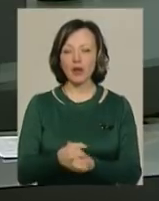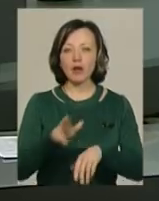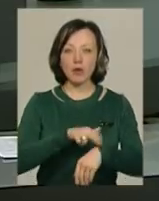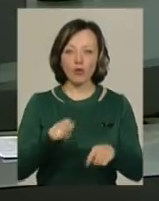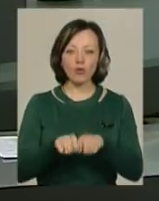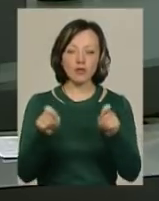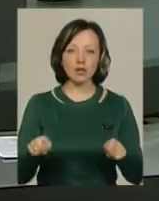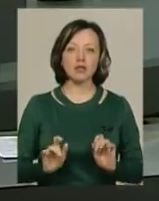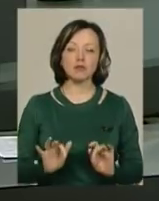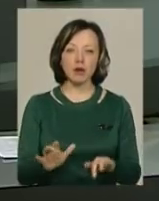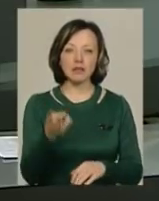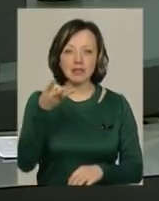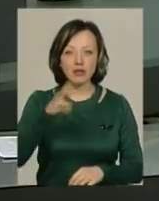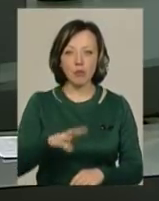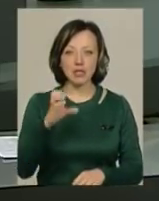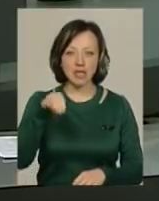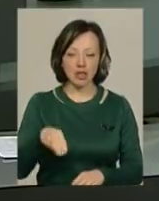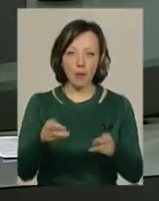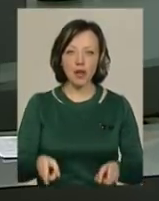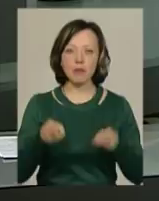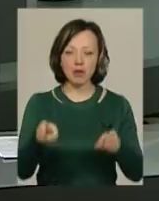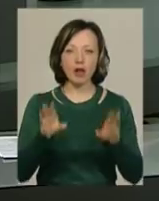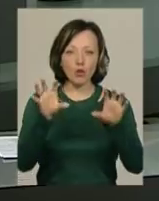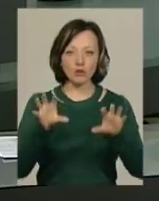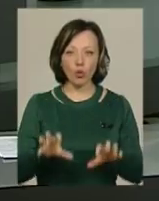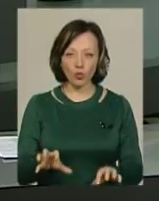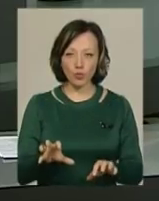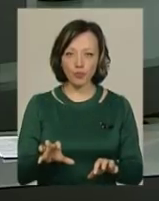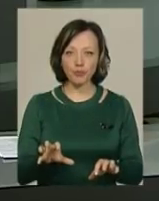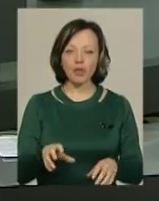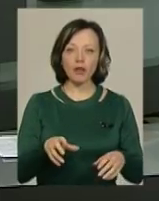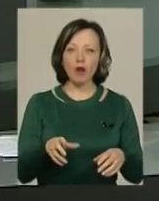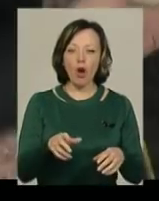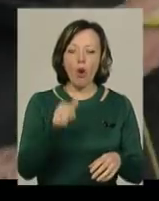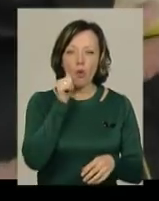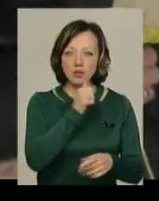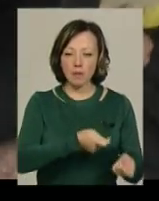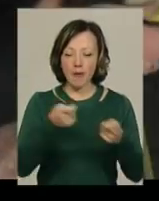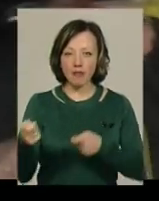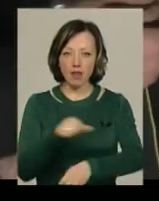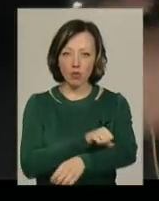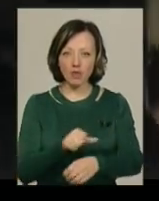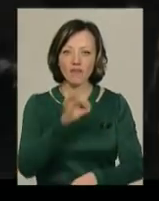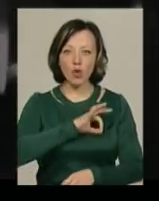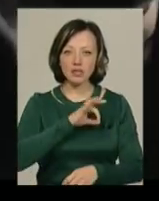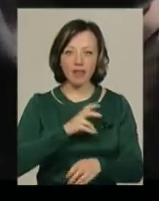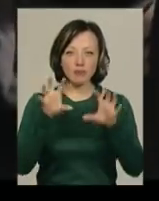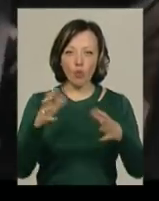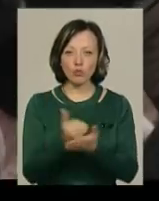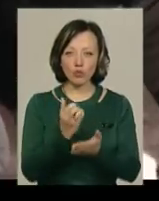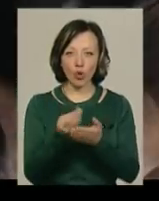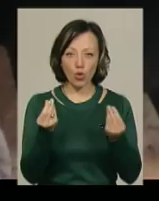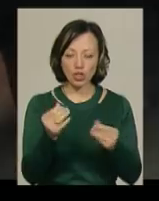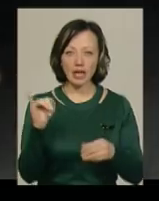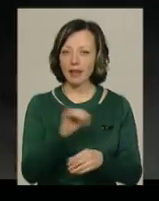Правоохоронці відкрили провадження за трьома статтями кримінального закону – контрабанда наркотиків, використання незаконно здобутих грошей, а